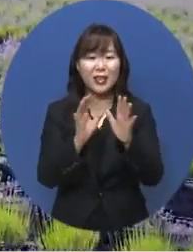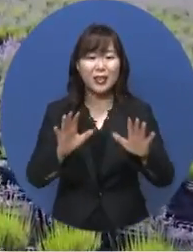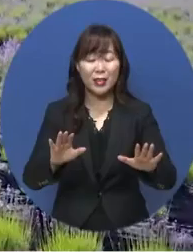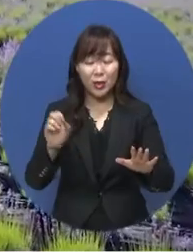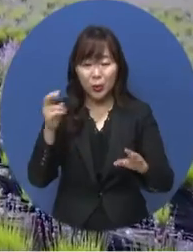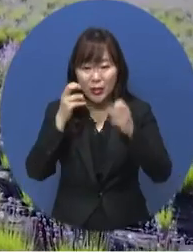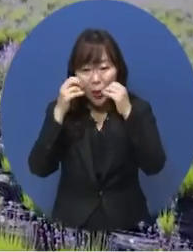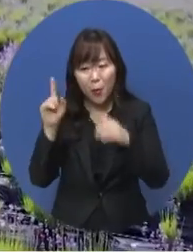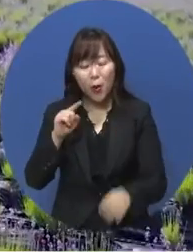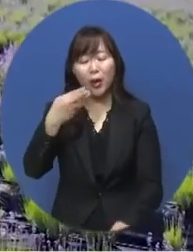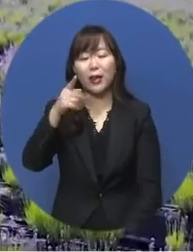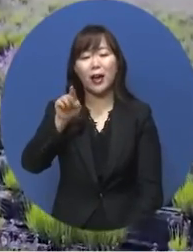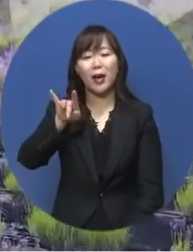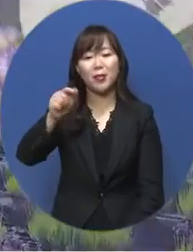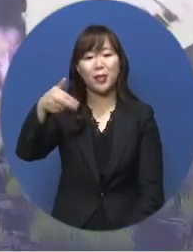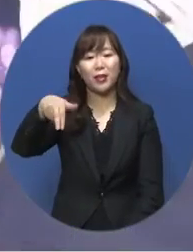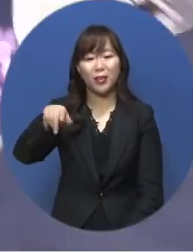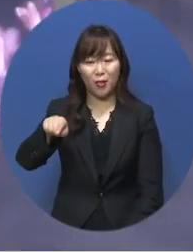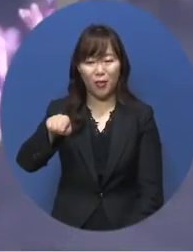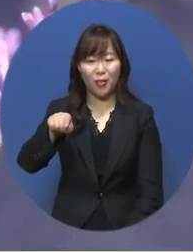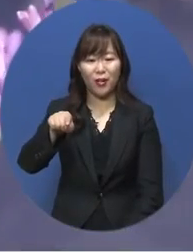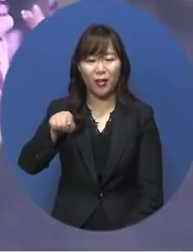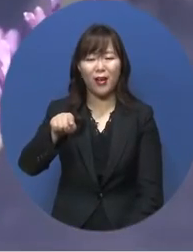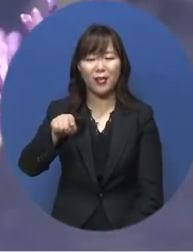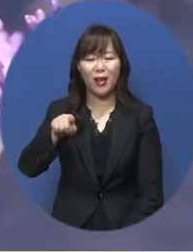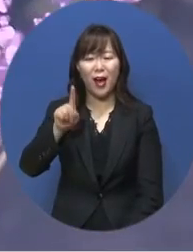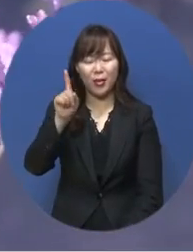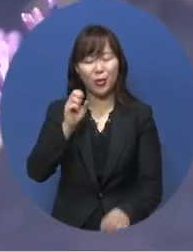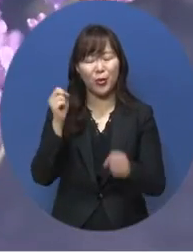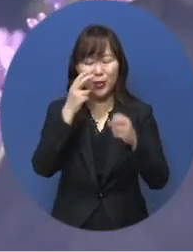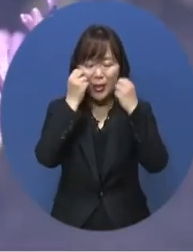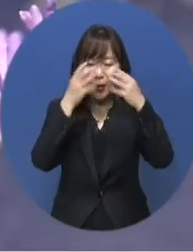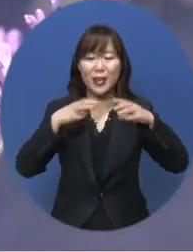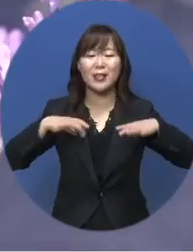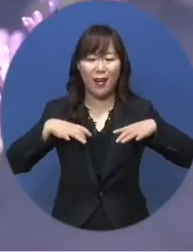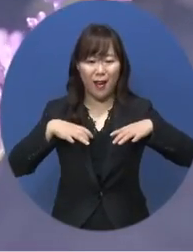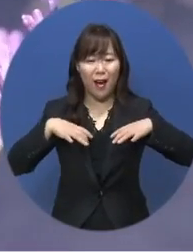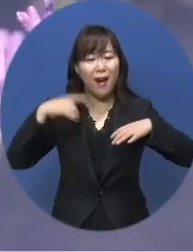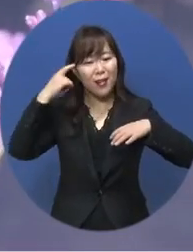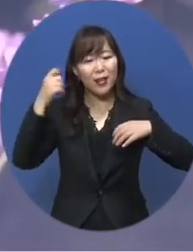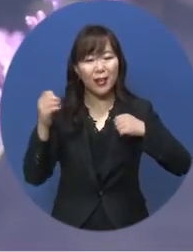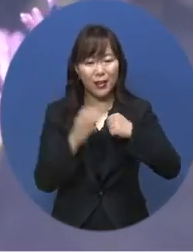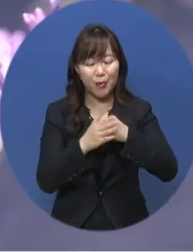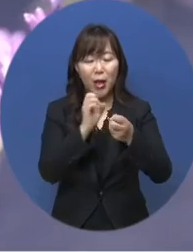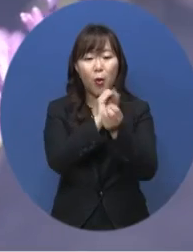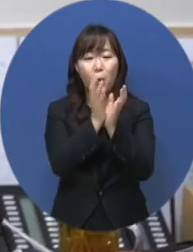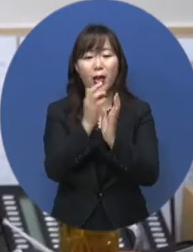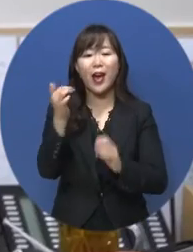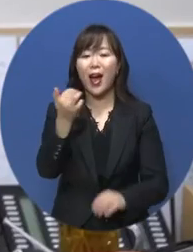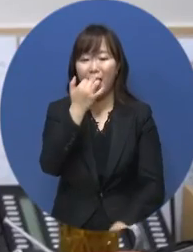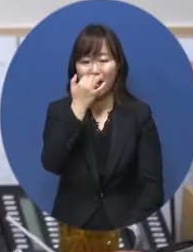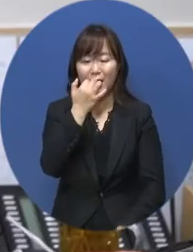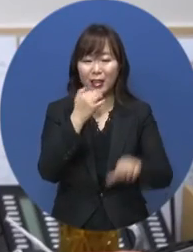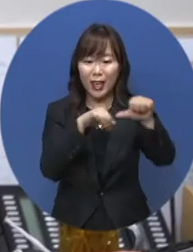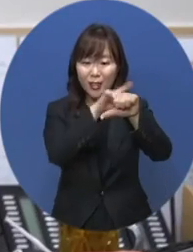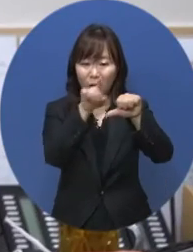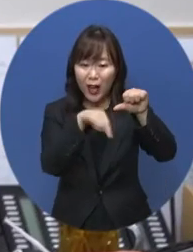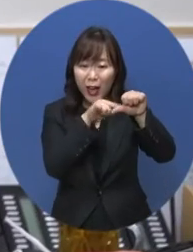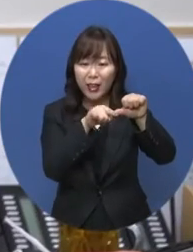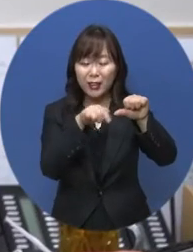라벤더가 또 하나의 자랑거리로 자리를 잡겠다 싶어서 화약 이렇게 해서 이제 다섯 가지